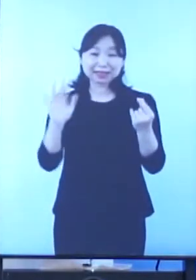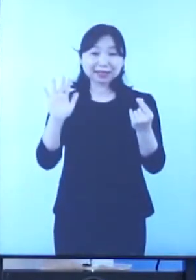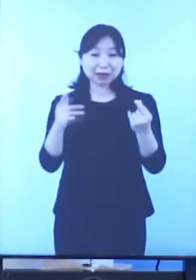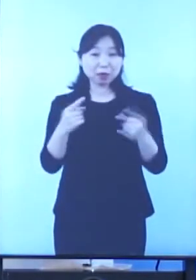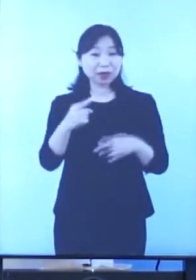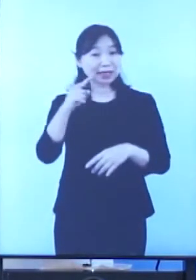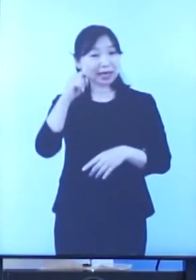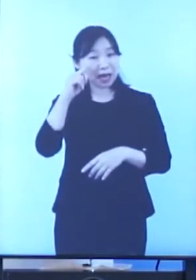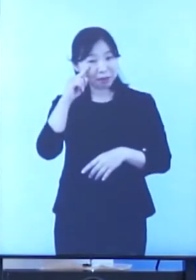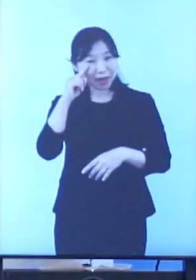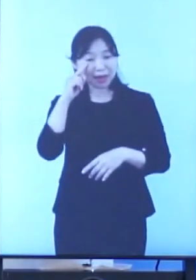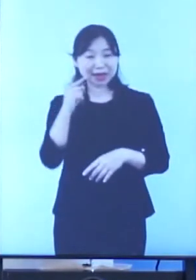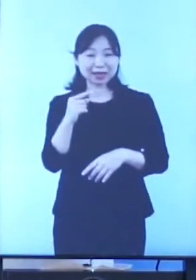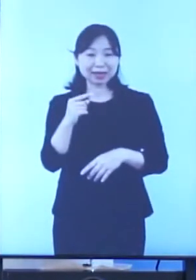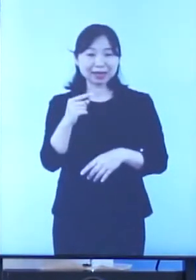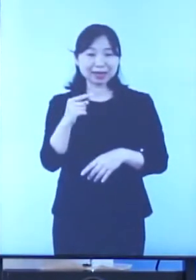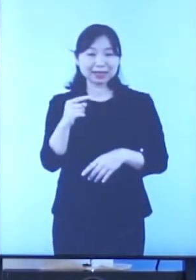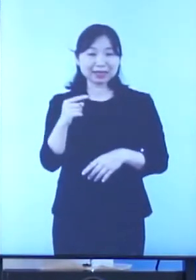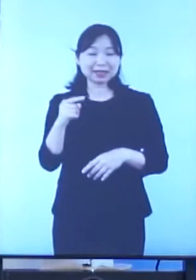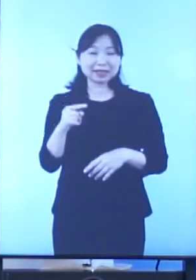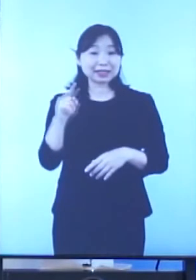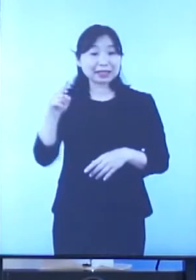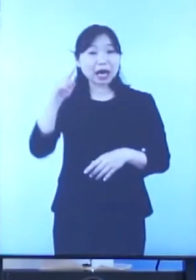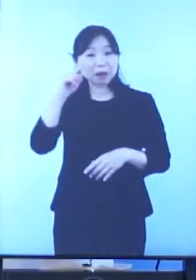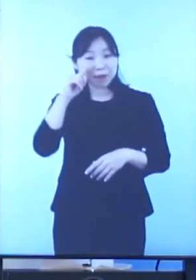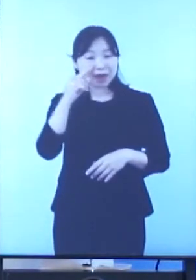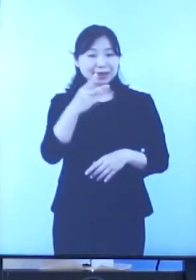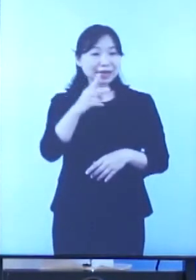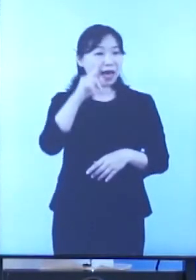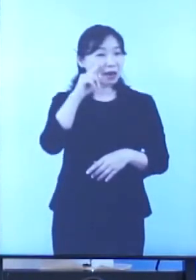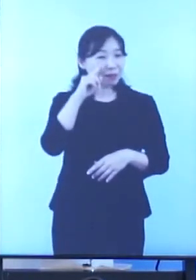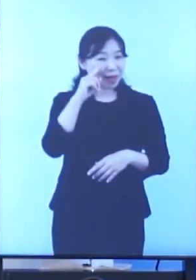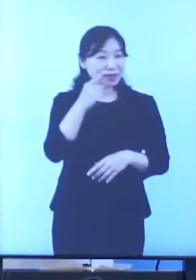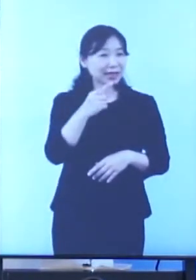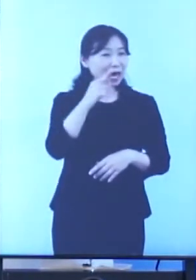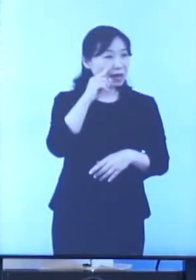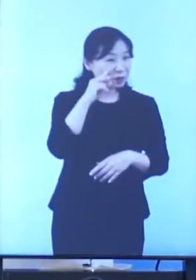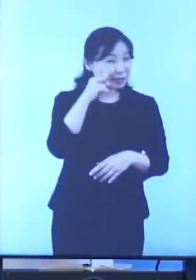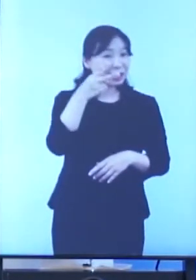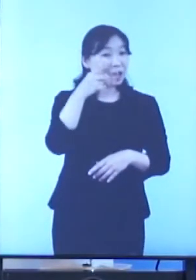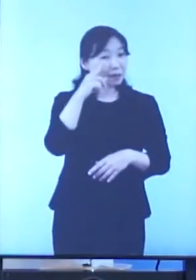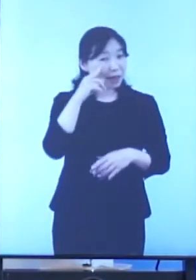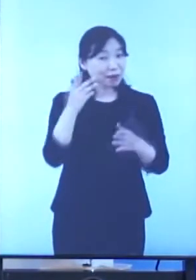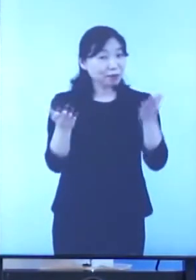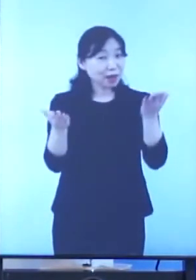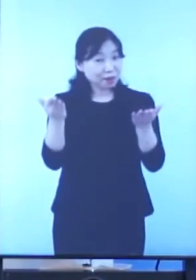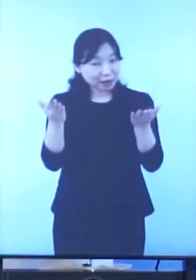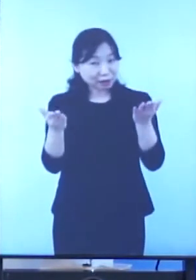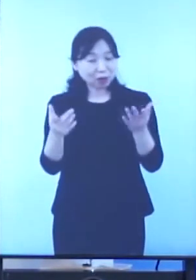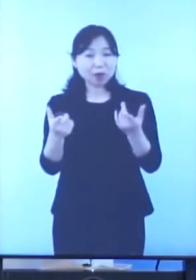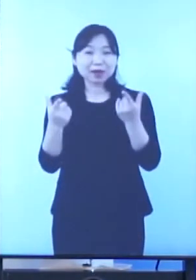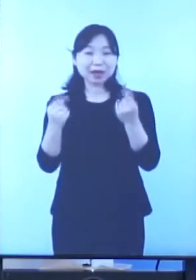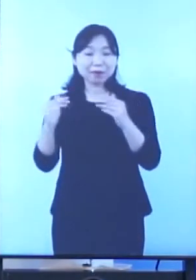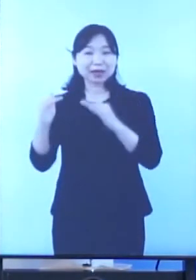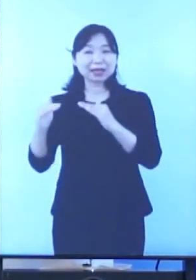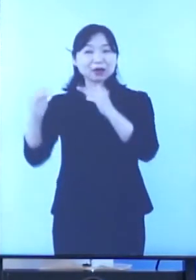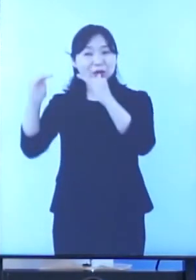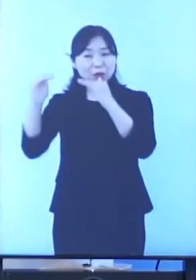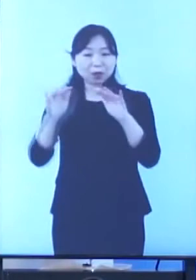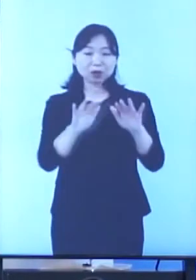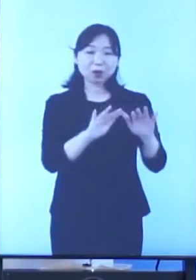1回目2回目2回目で比べるとやはり、どちらを見てもこの成人よりも小児の方